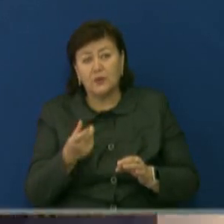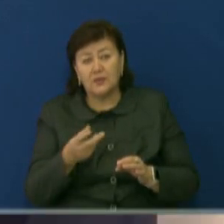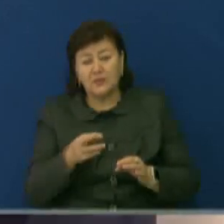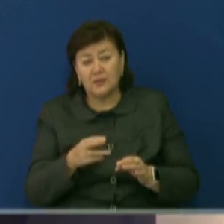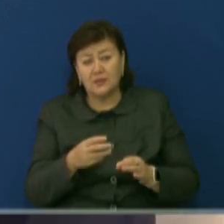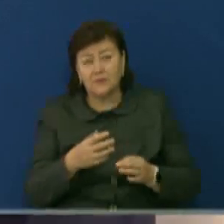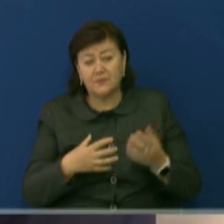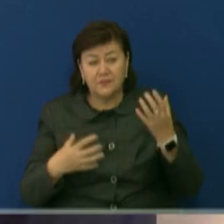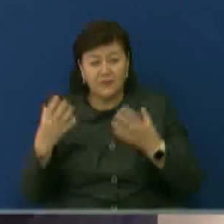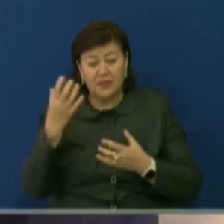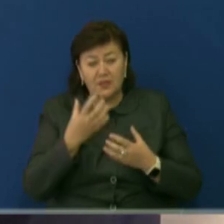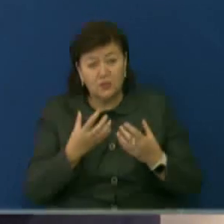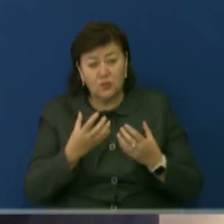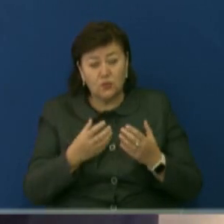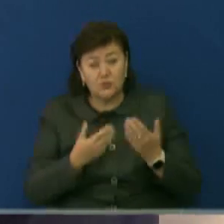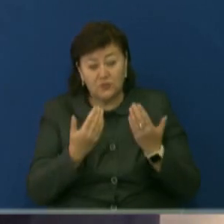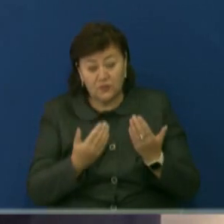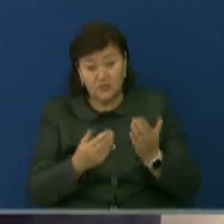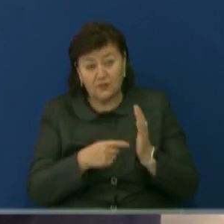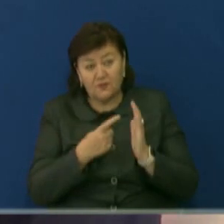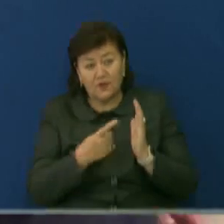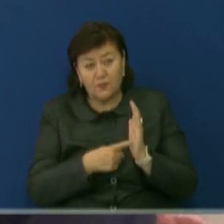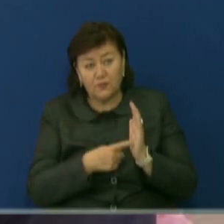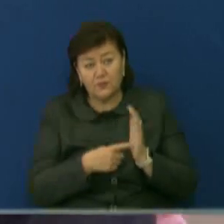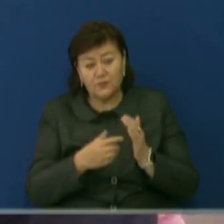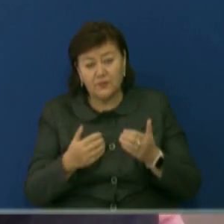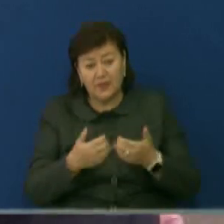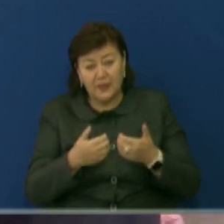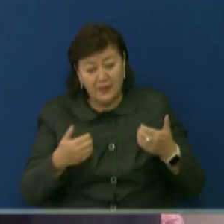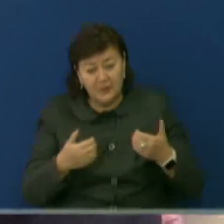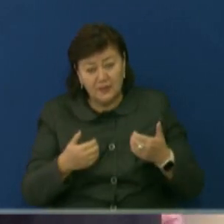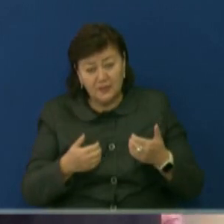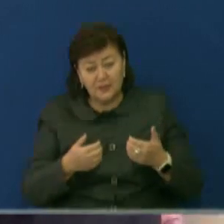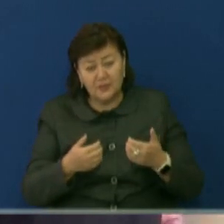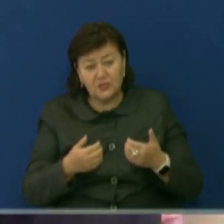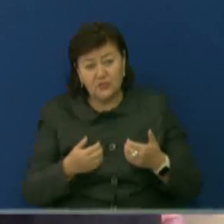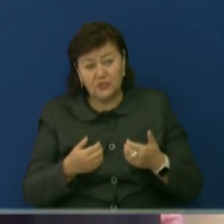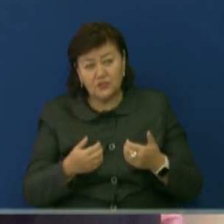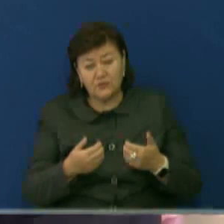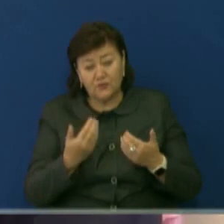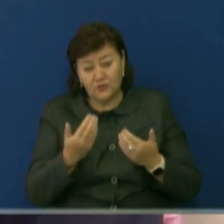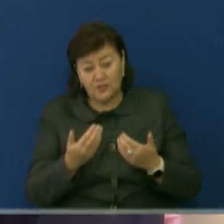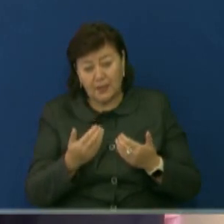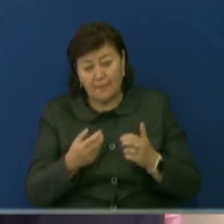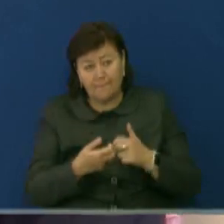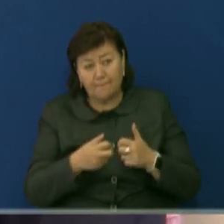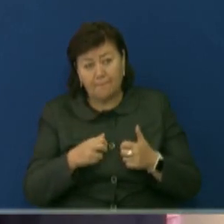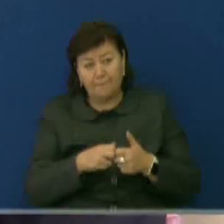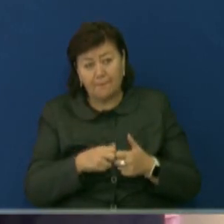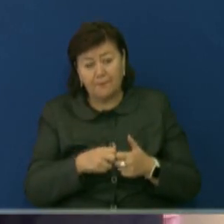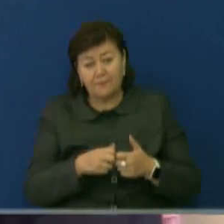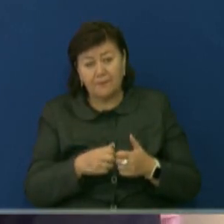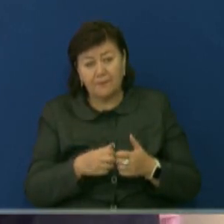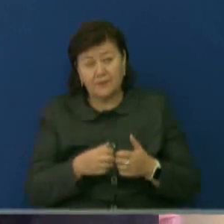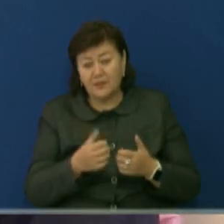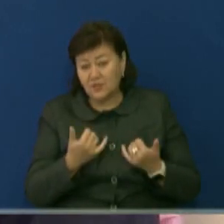Касательно серьезности данного вопроса и, скажем, причину возникновения данного вопроса, данной проблемы, я сейчас